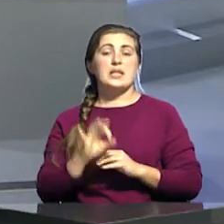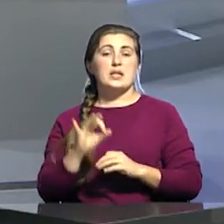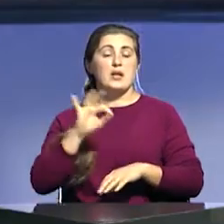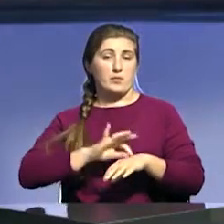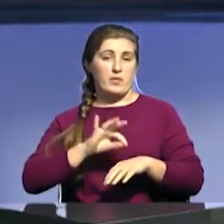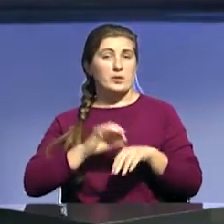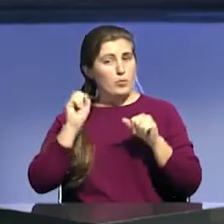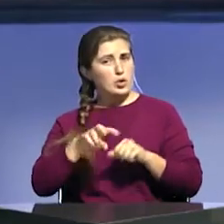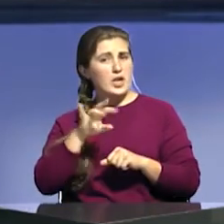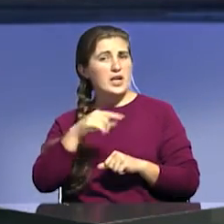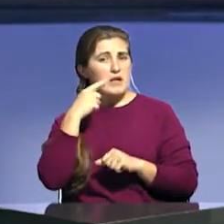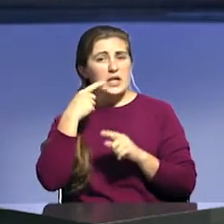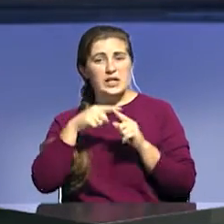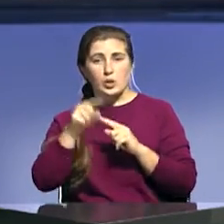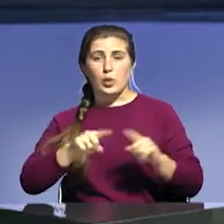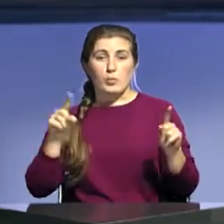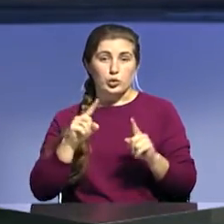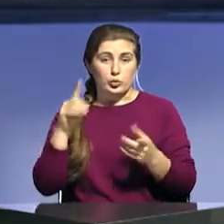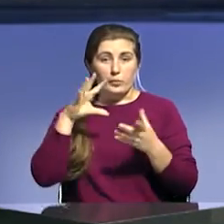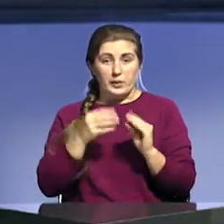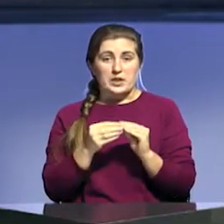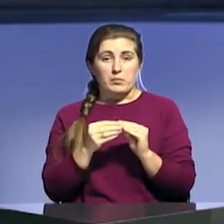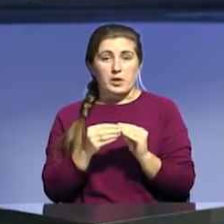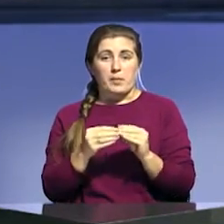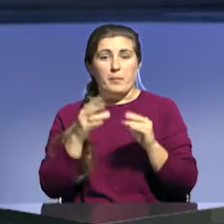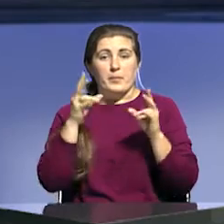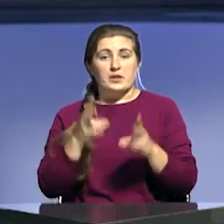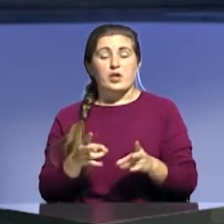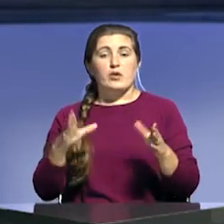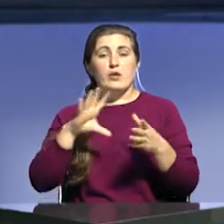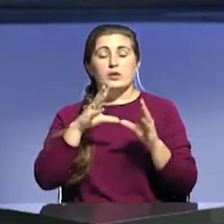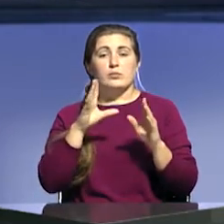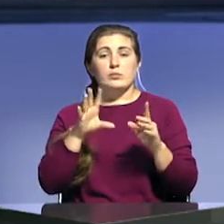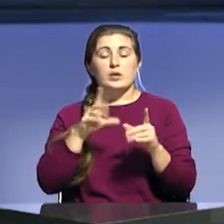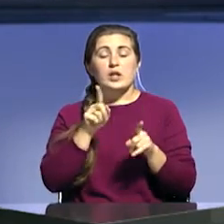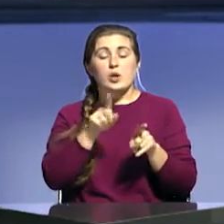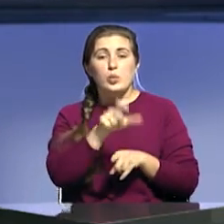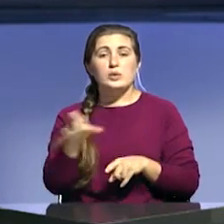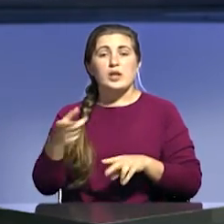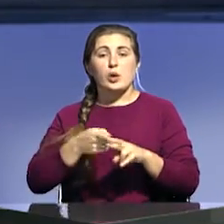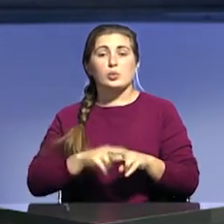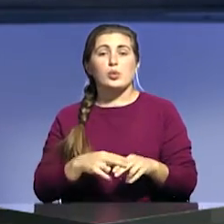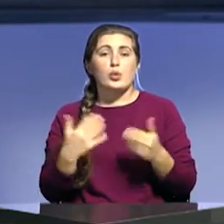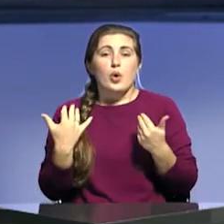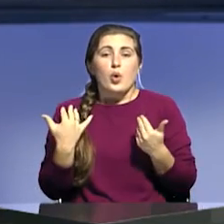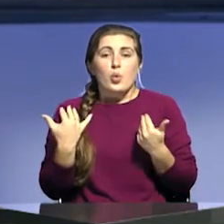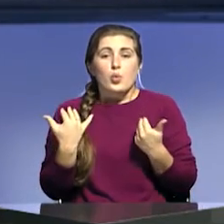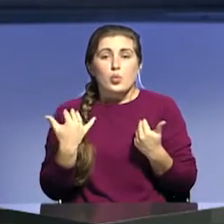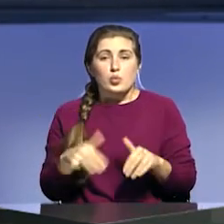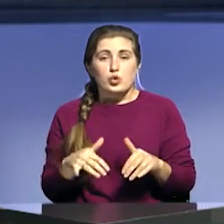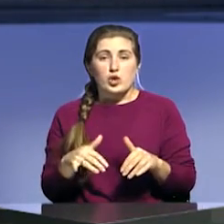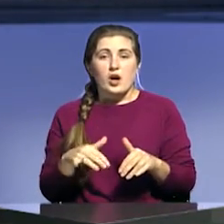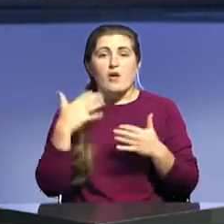есть можно ли говорить о том, что в принципе подвержены в большей степени такого рода заболеваниям люди, которые уже